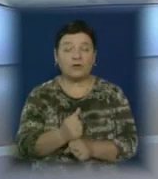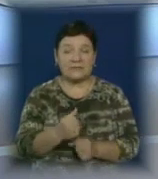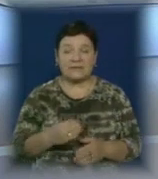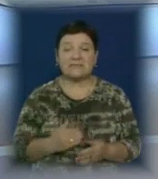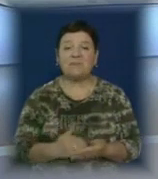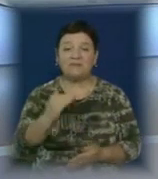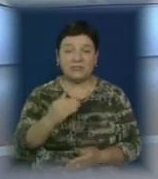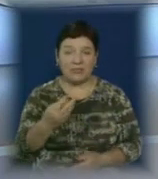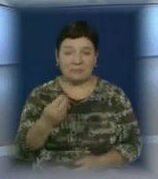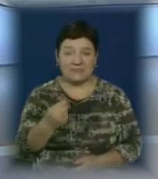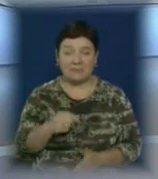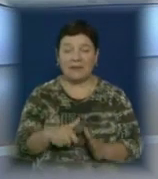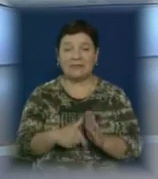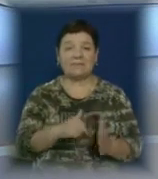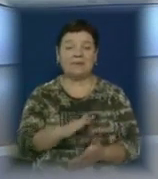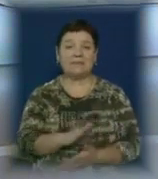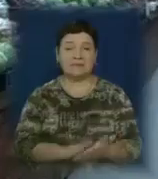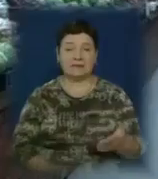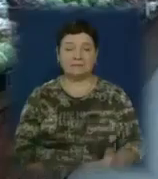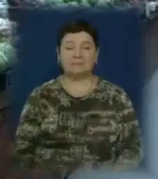цін, дізнавалась Марія Рибченко.